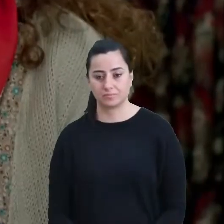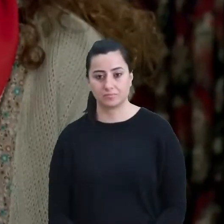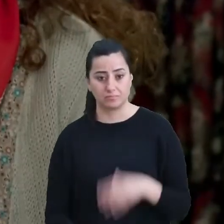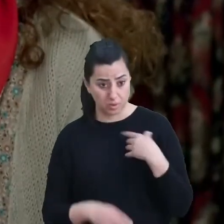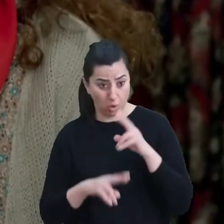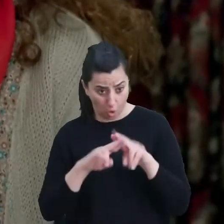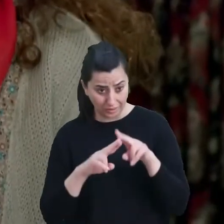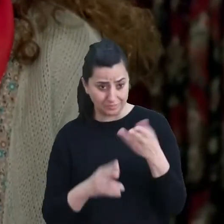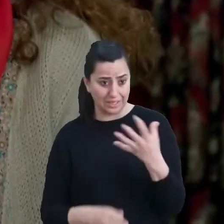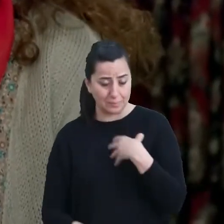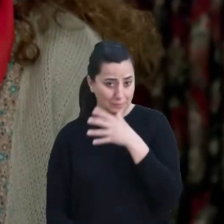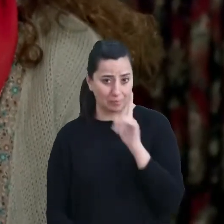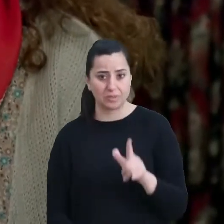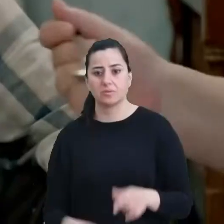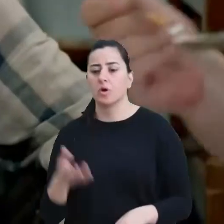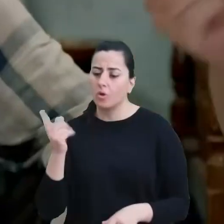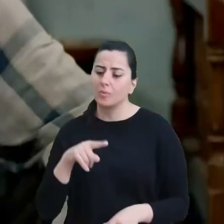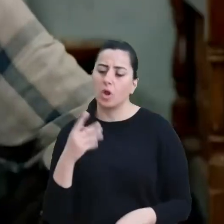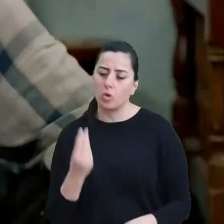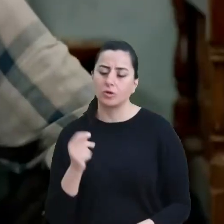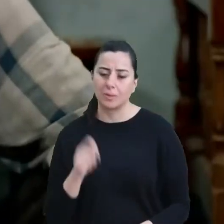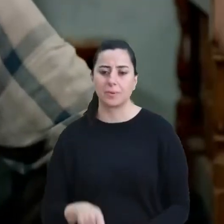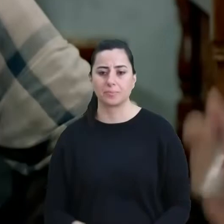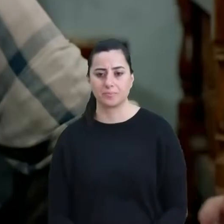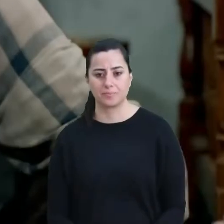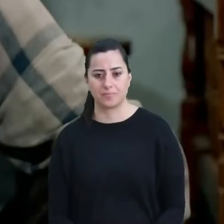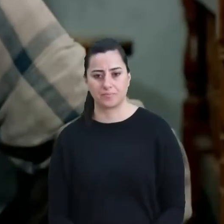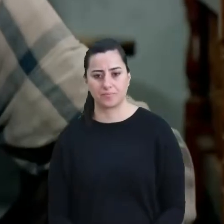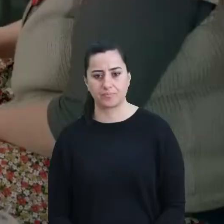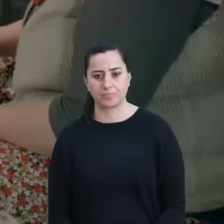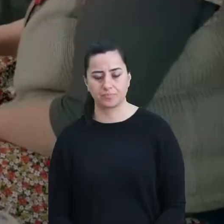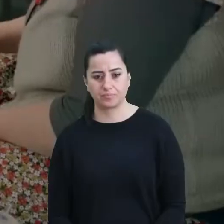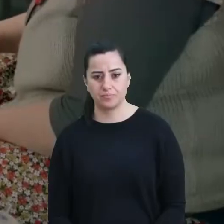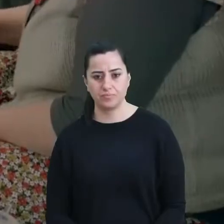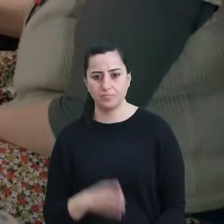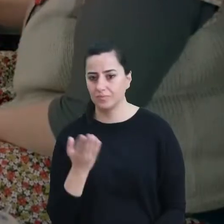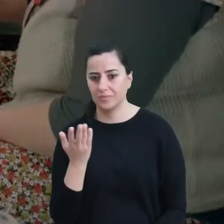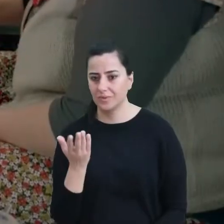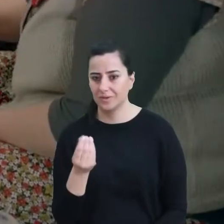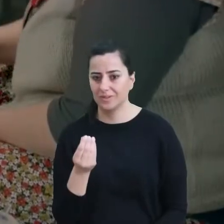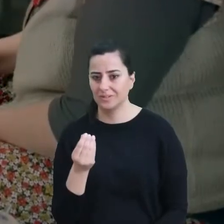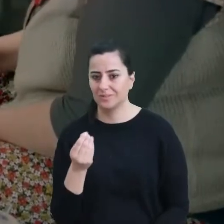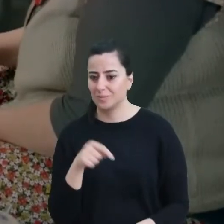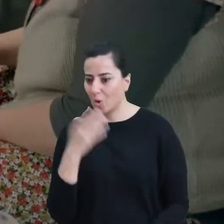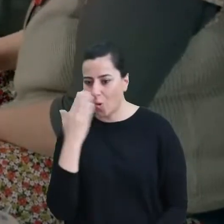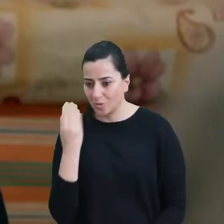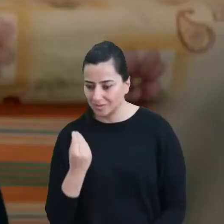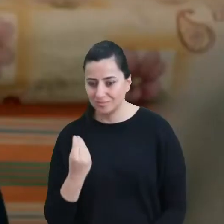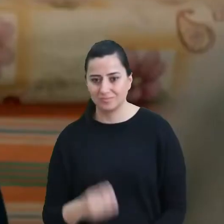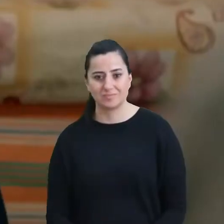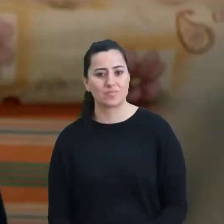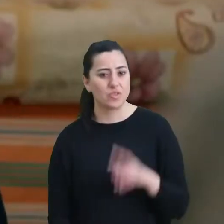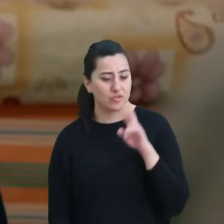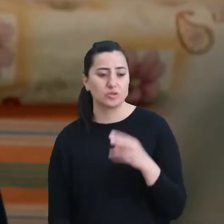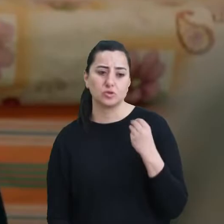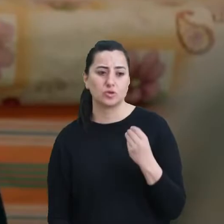ben mi öğreteceğim? İyi, bir dahakinden öyle yaparsa. Lan Teranacı, nasıl geçti bugün, oku bakayım.